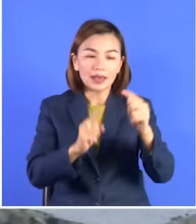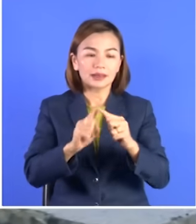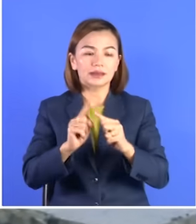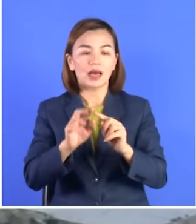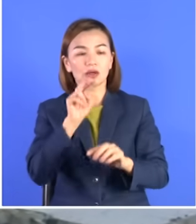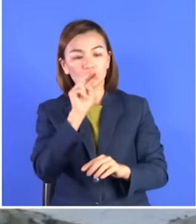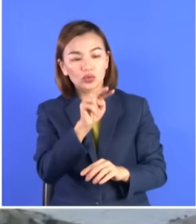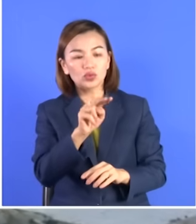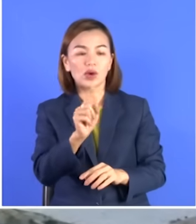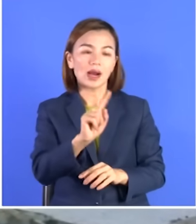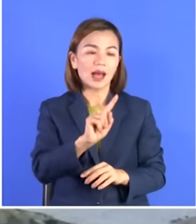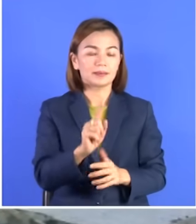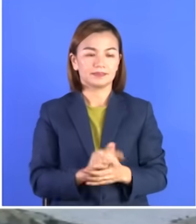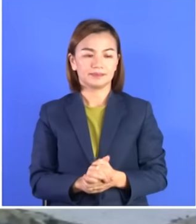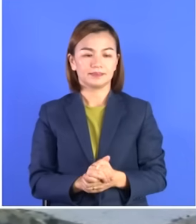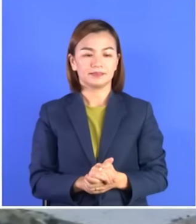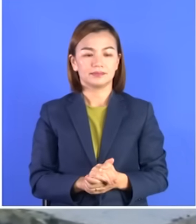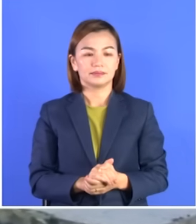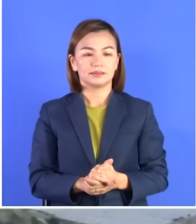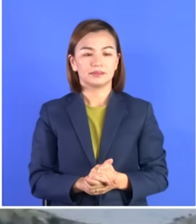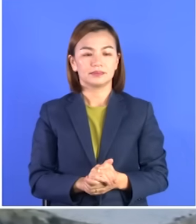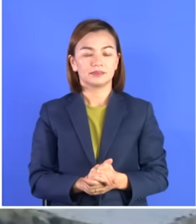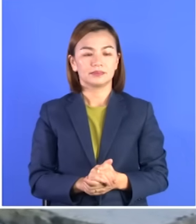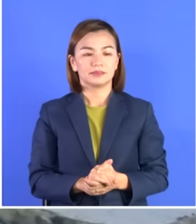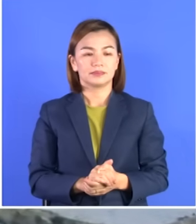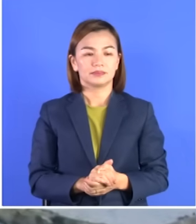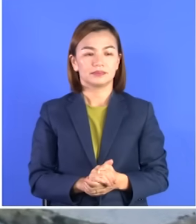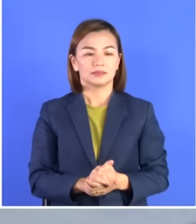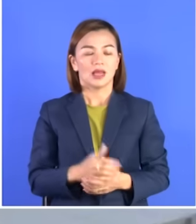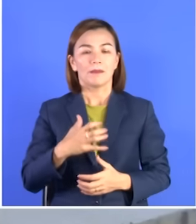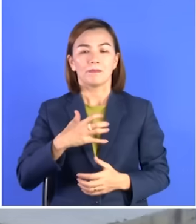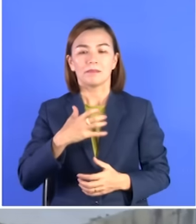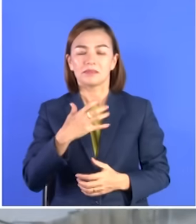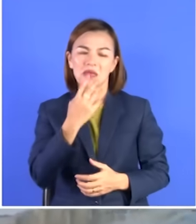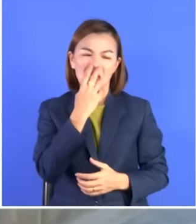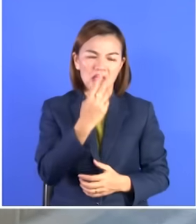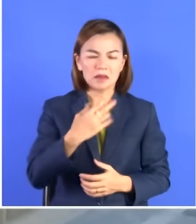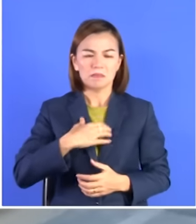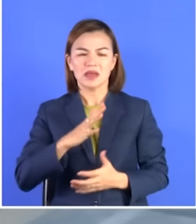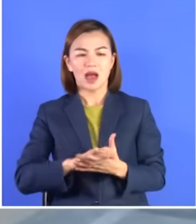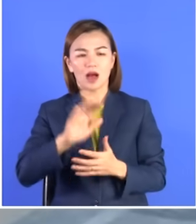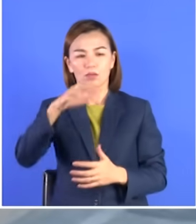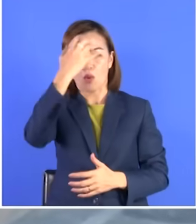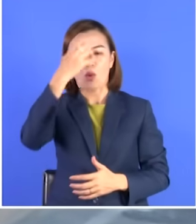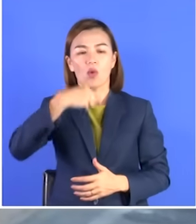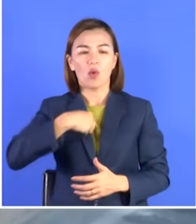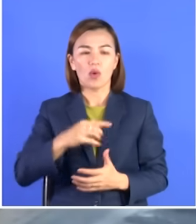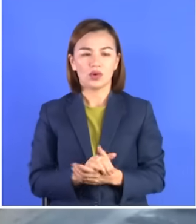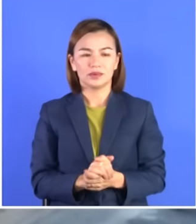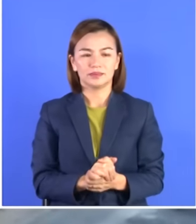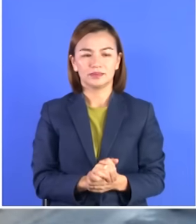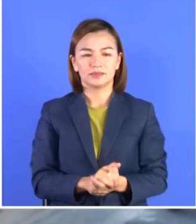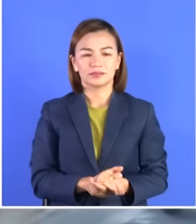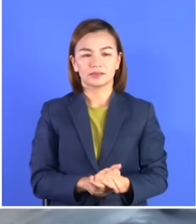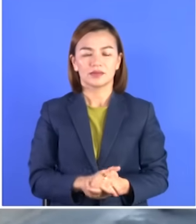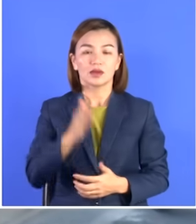ไรรือเปล่าออเพราะผมไม่อยากเข้ามาเองผมกลัวผมหูมาใช่ประชดนี่นะฮะท่านผู้ชมฮะนี่